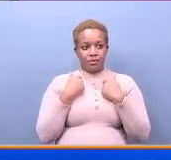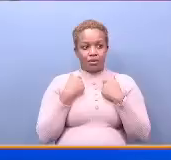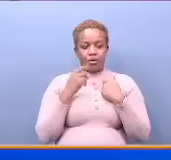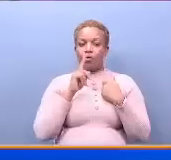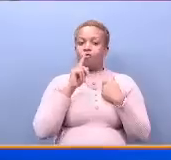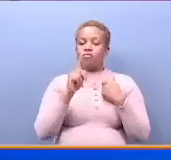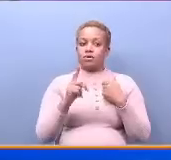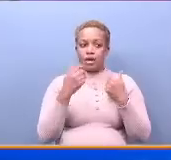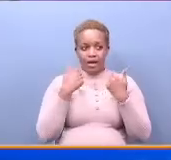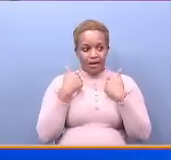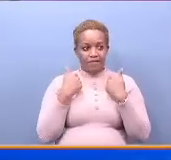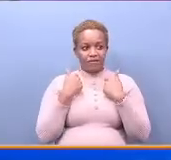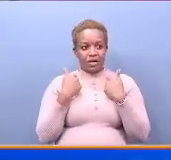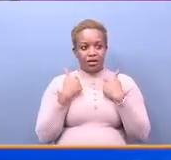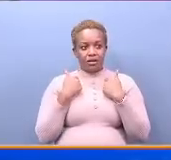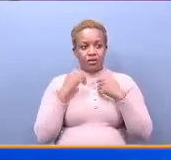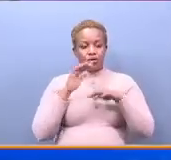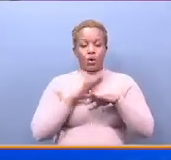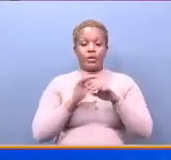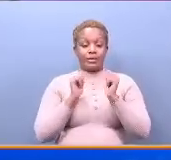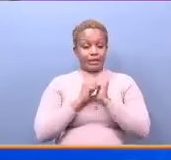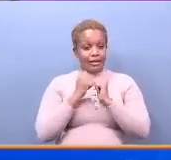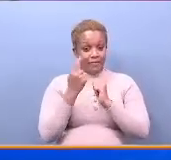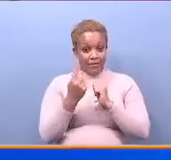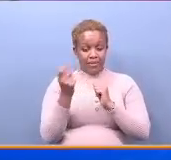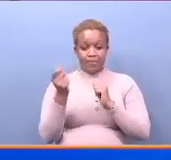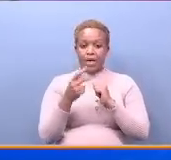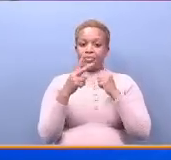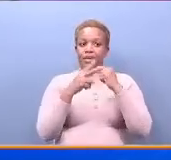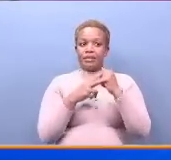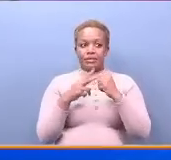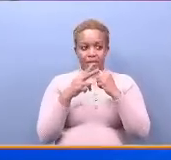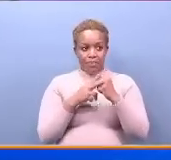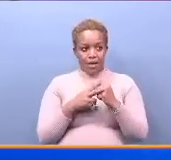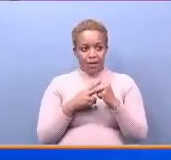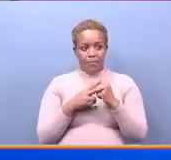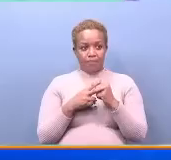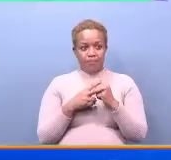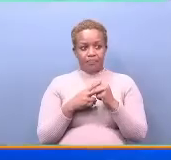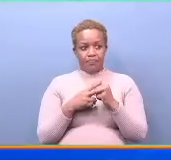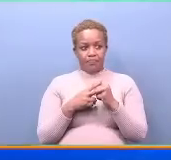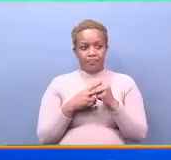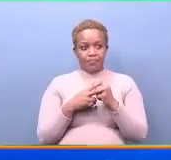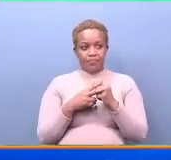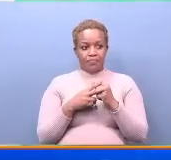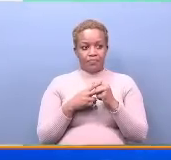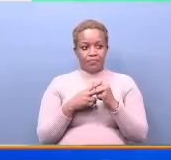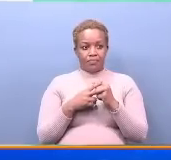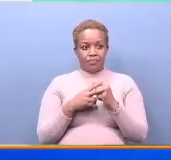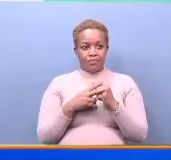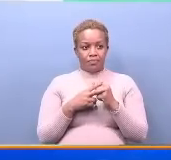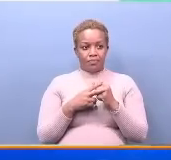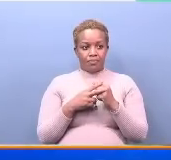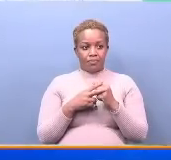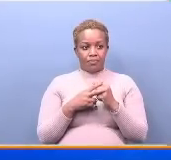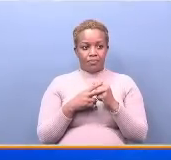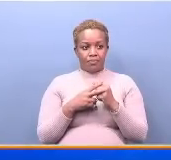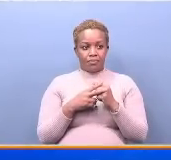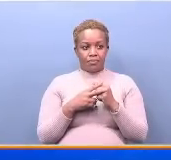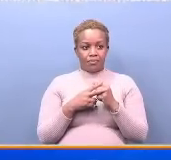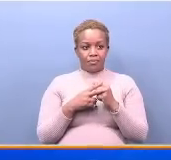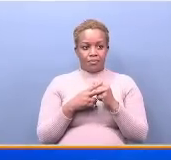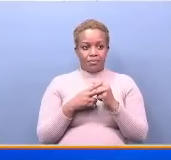were issued on the 11th, mwezi wa 7. After, immediately walisoma ile judgment liposhinda. Because walikuwa menichorewa ningoe kwa